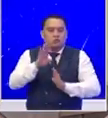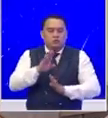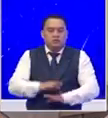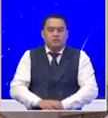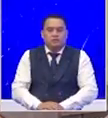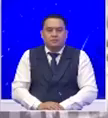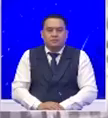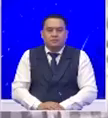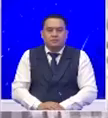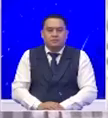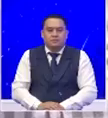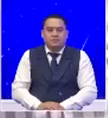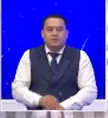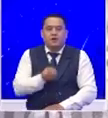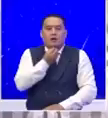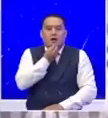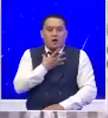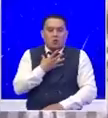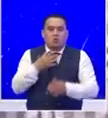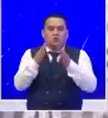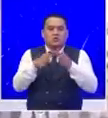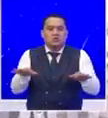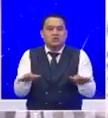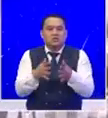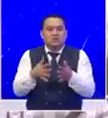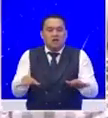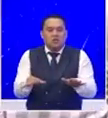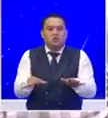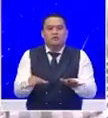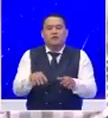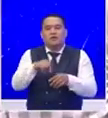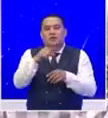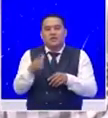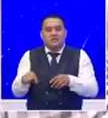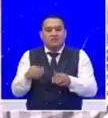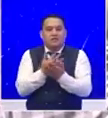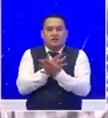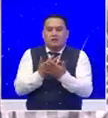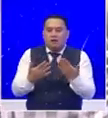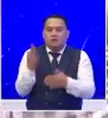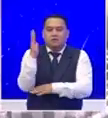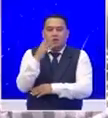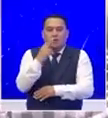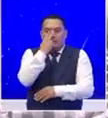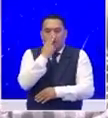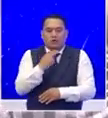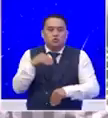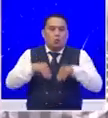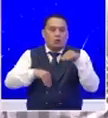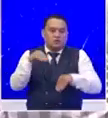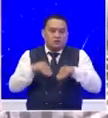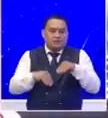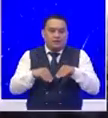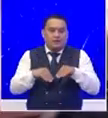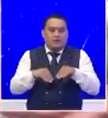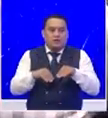глава региона. Хорошие сосновые, лиственные, мужчердега адаптированные.